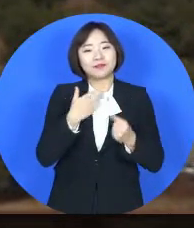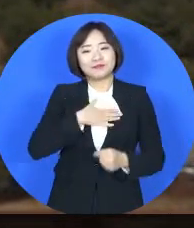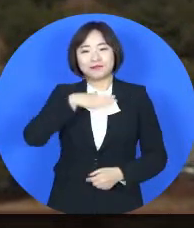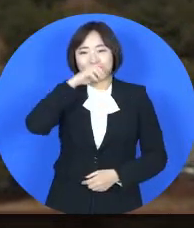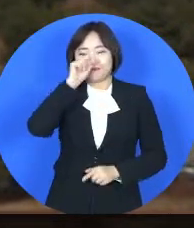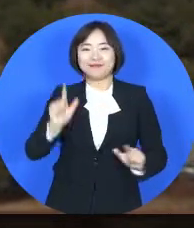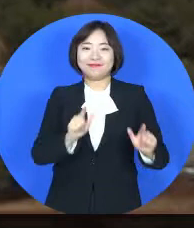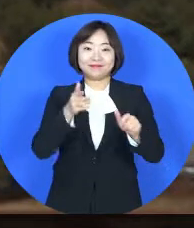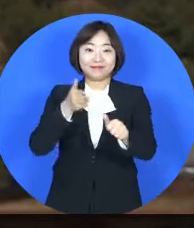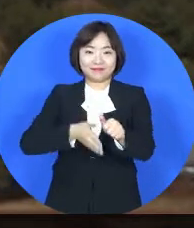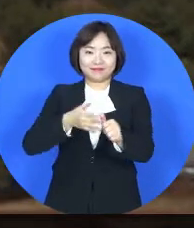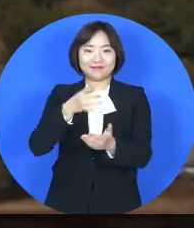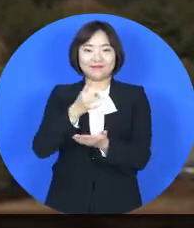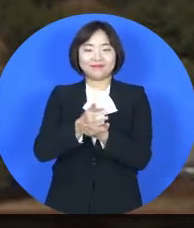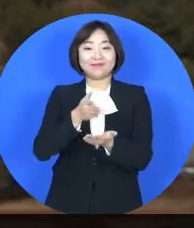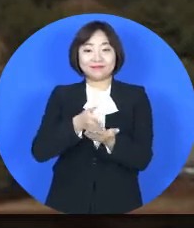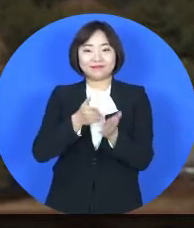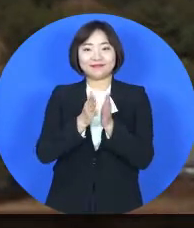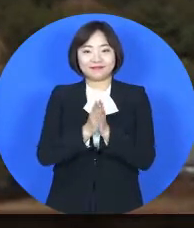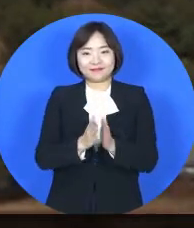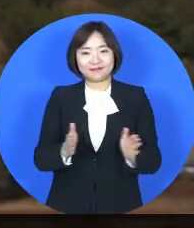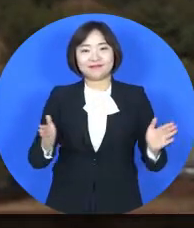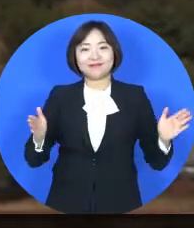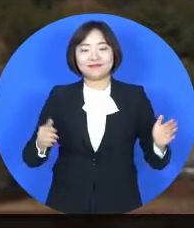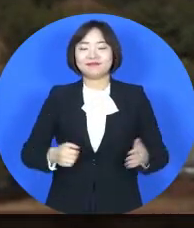보내시기 바랍니다. 뉴스 시작하겠습니다.